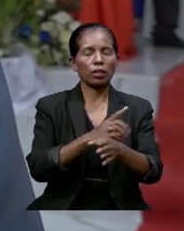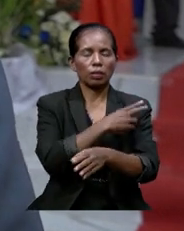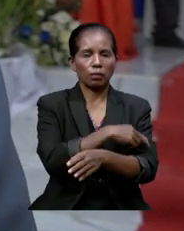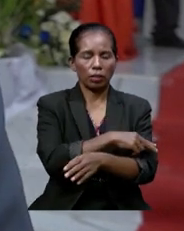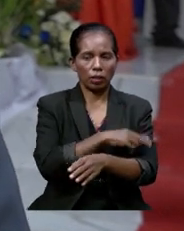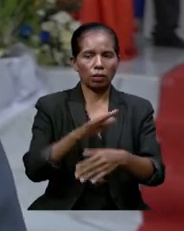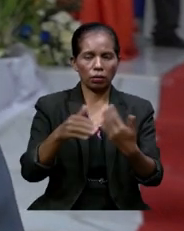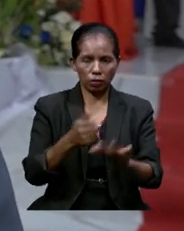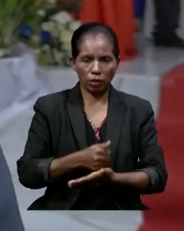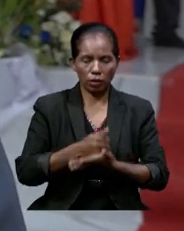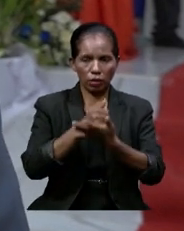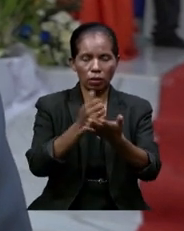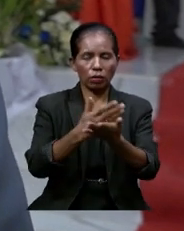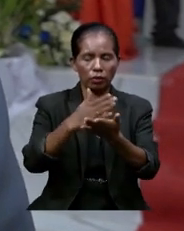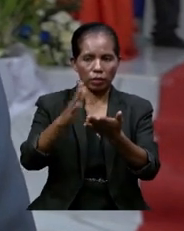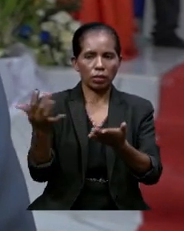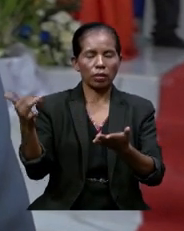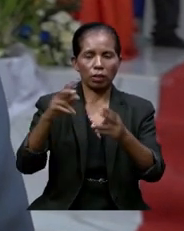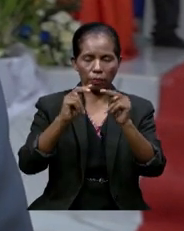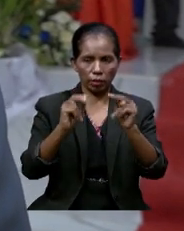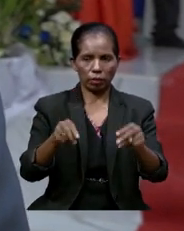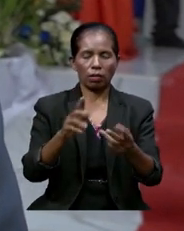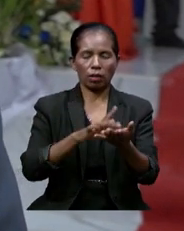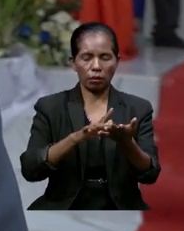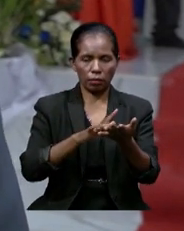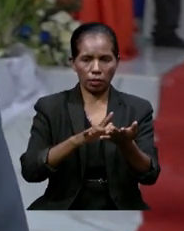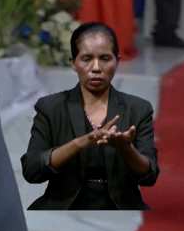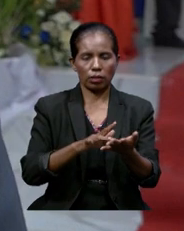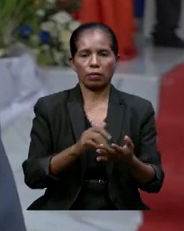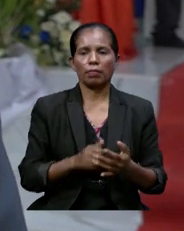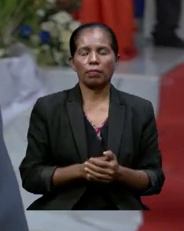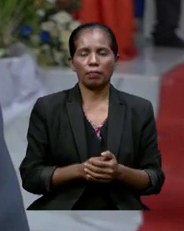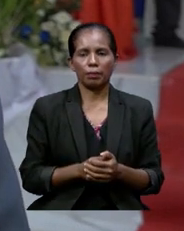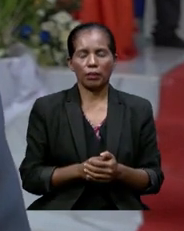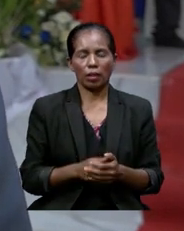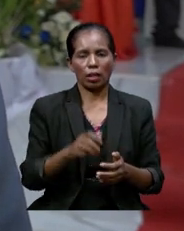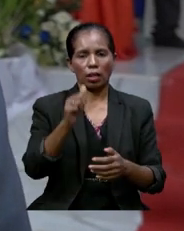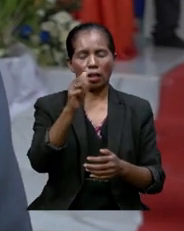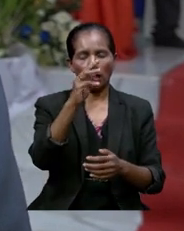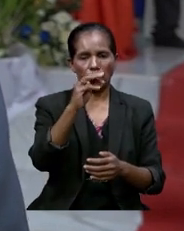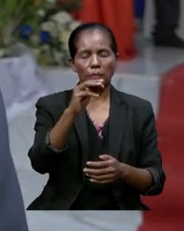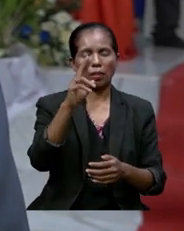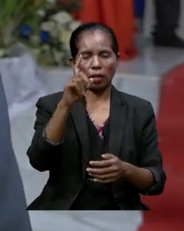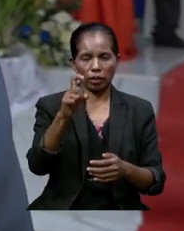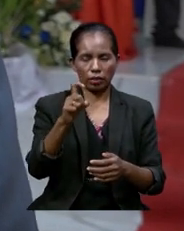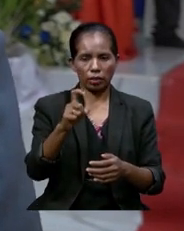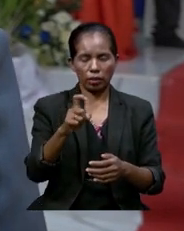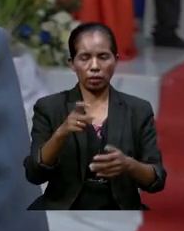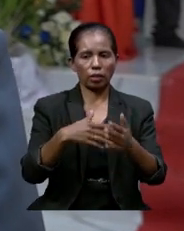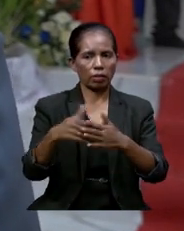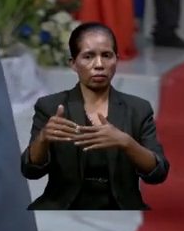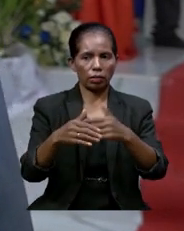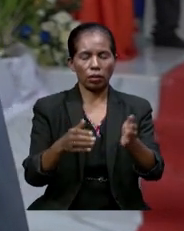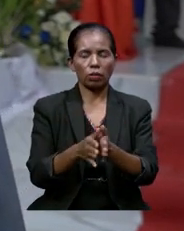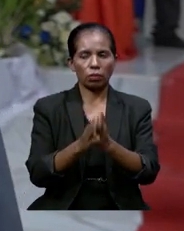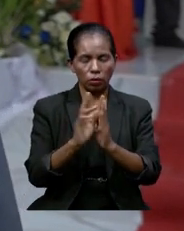ajuda malu bafatin Sernem memang precisa do ni amoxicillina. Problema ida buat Sernem depende ba